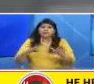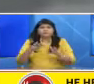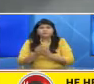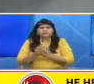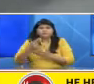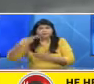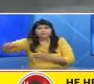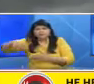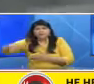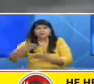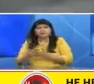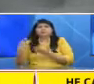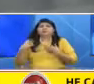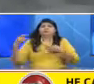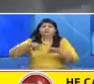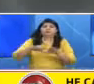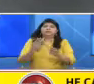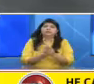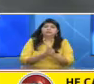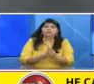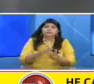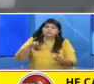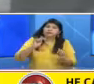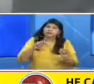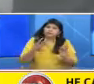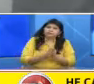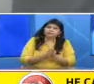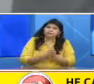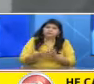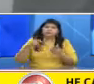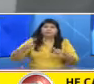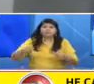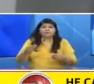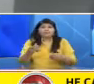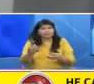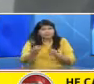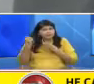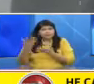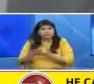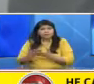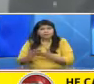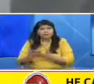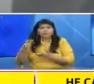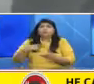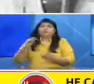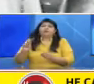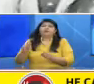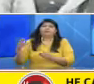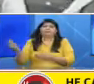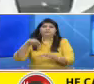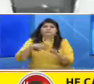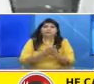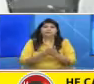उन्होंने उन मिल मजदूरों की सेवा की जिन्हें उचित मजदूरी नहीं दी जा रही थी।